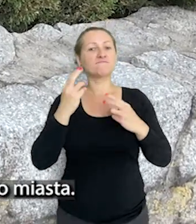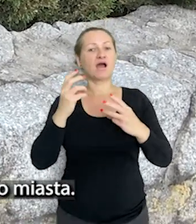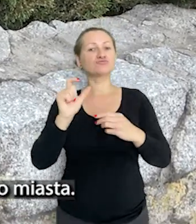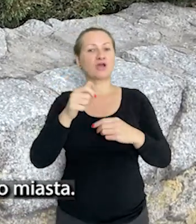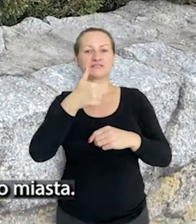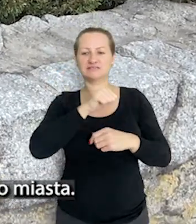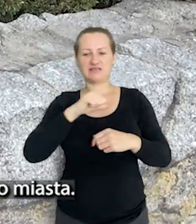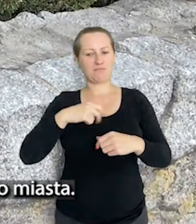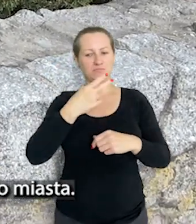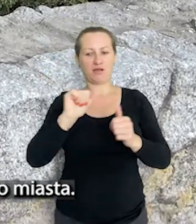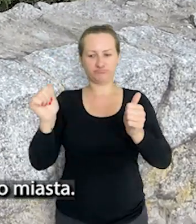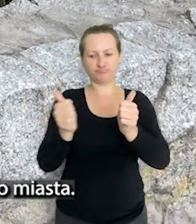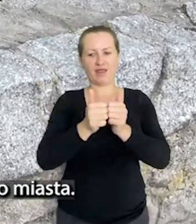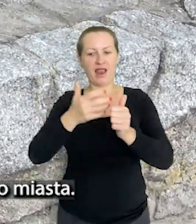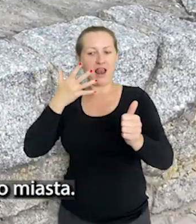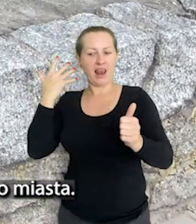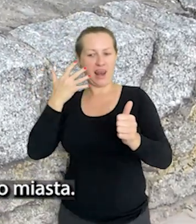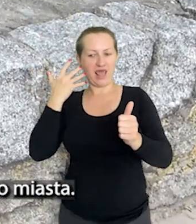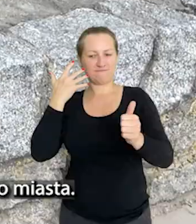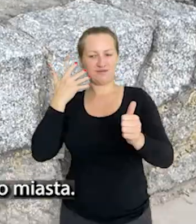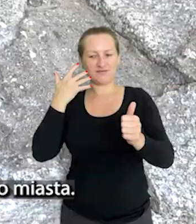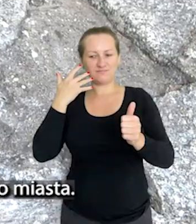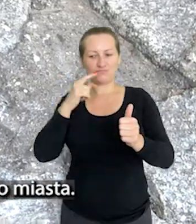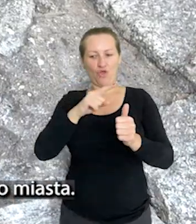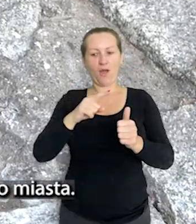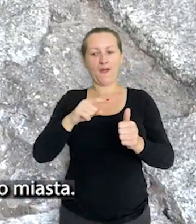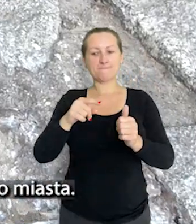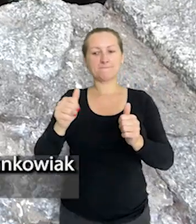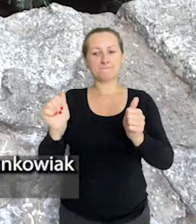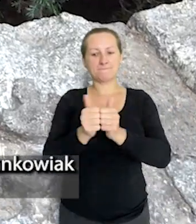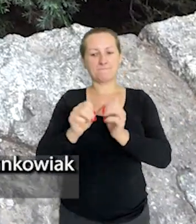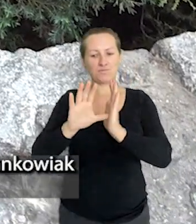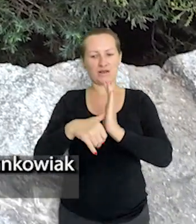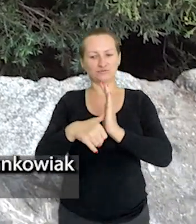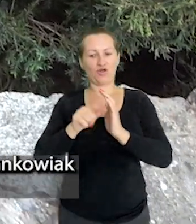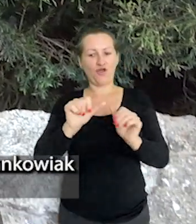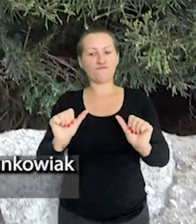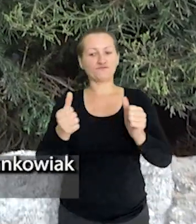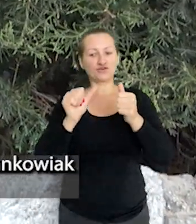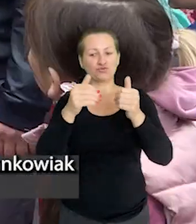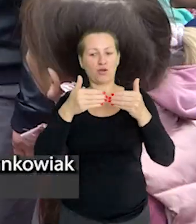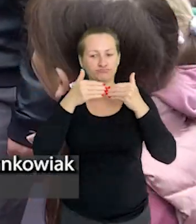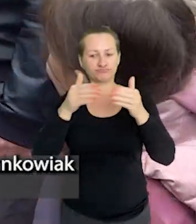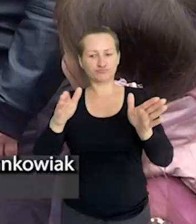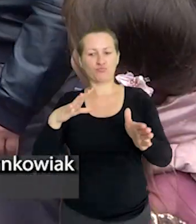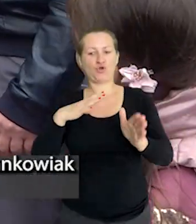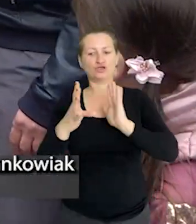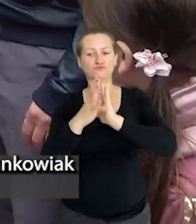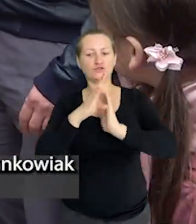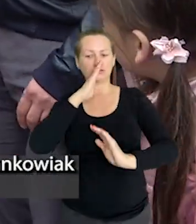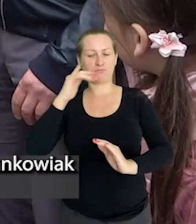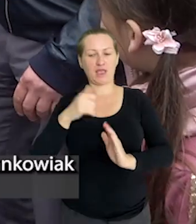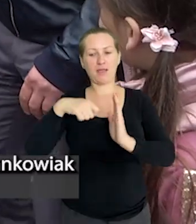Co ważne, nie jest tam sam. Towarzyszy mu lew, maskotka naszego partnerskiego miasta. Figurkę oficjalnie odsłonili 19